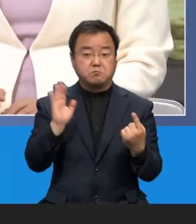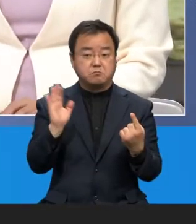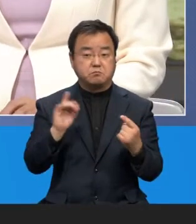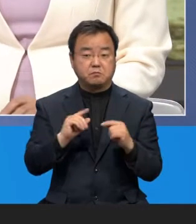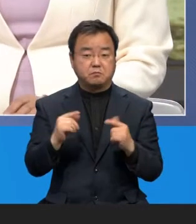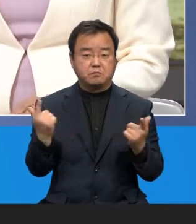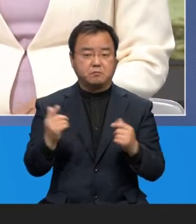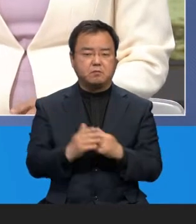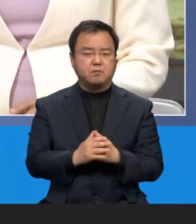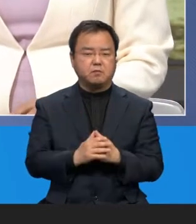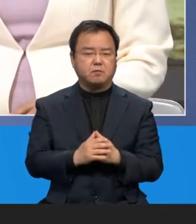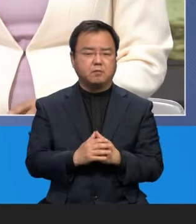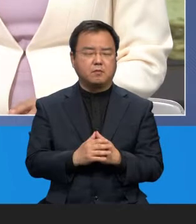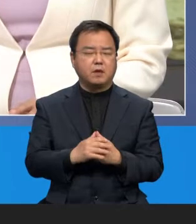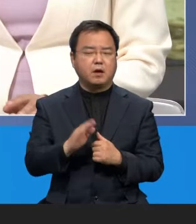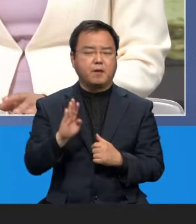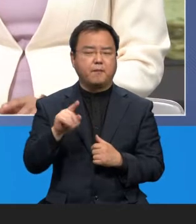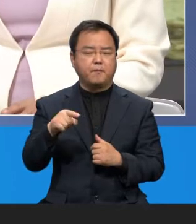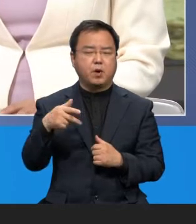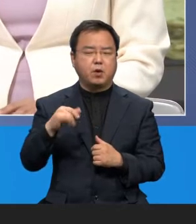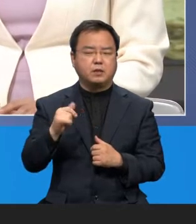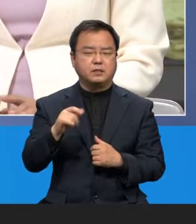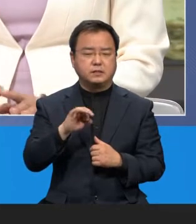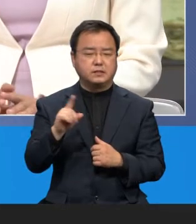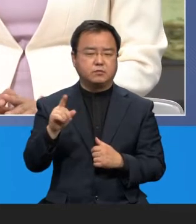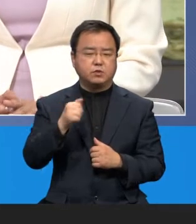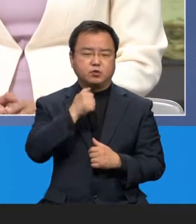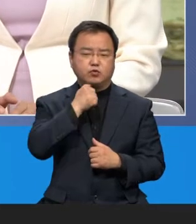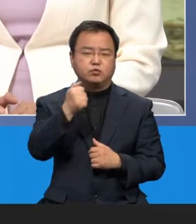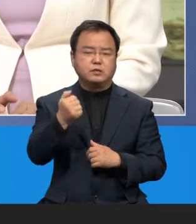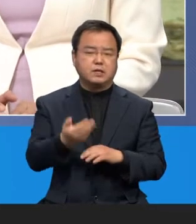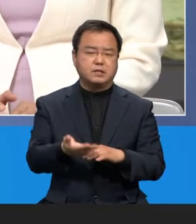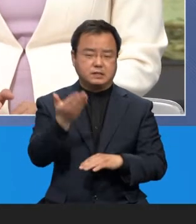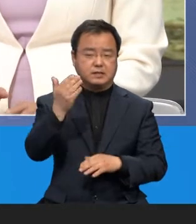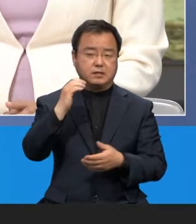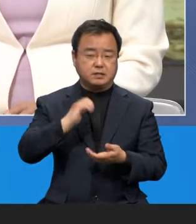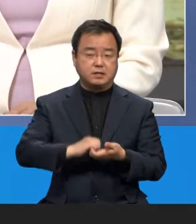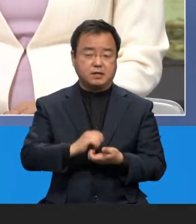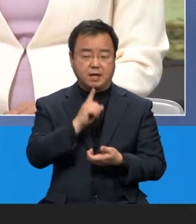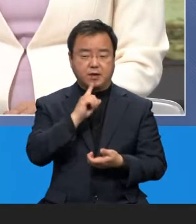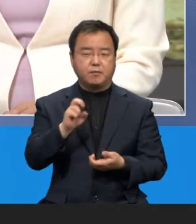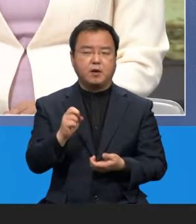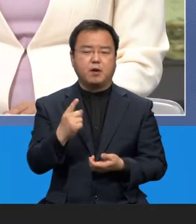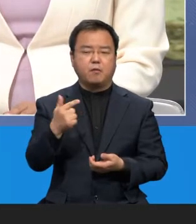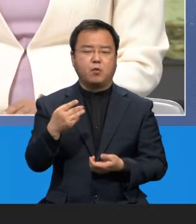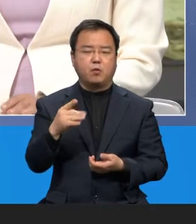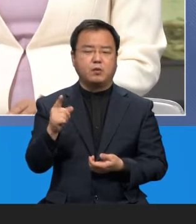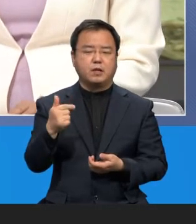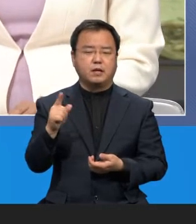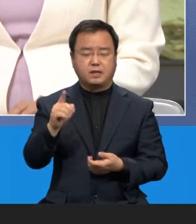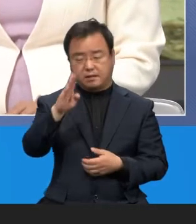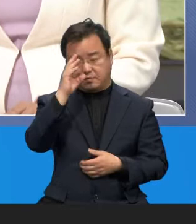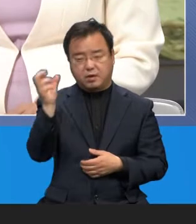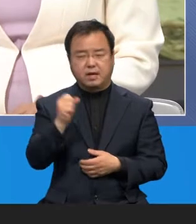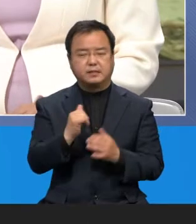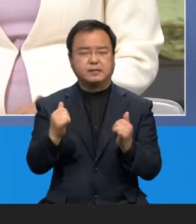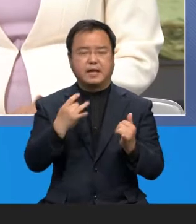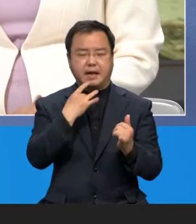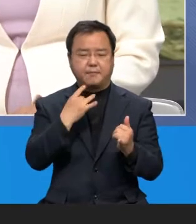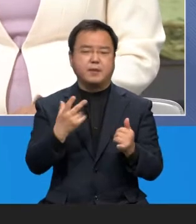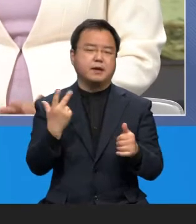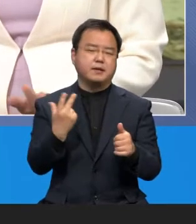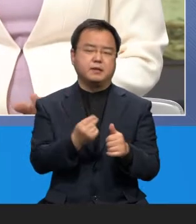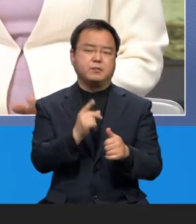웨스트 버지니아주는 교사라도 50살 이상, 나이 제한을 뒀고요. 이 몬타나는 지병이 있는 교사에게만 백신을